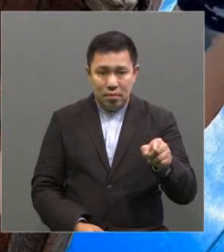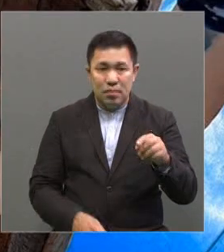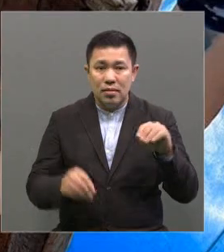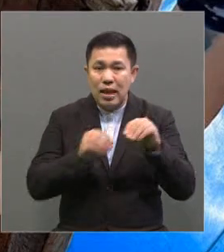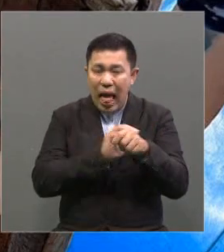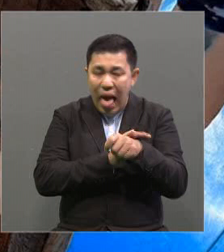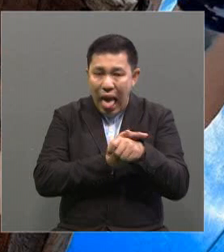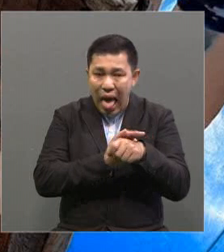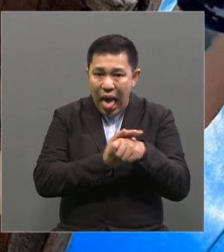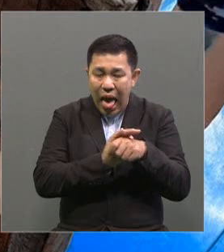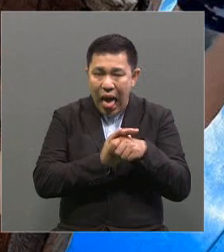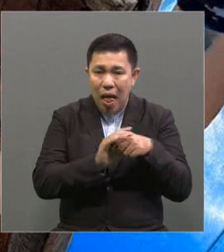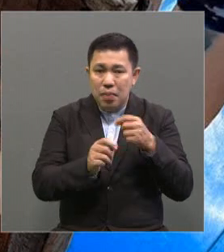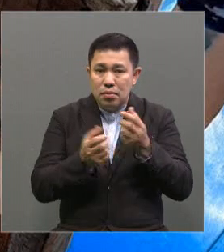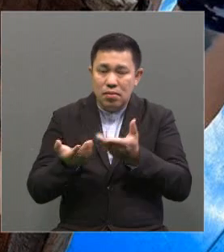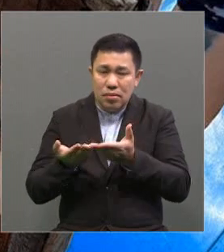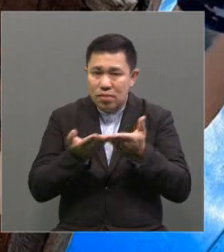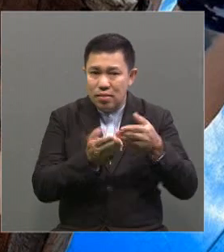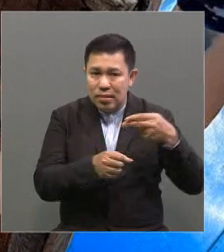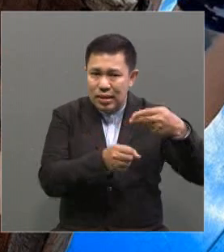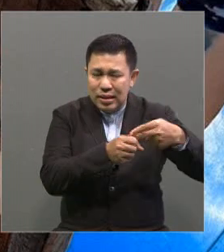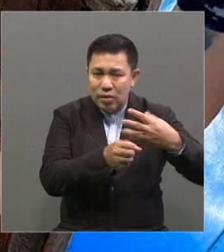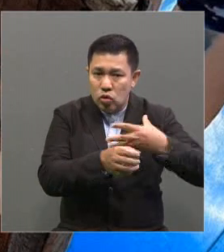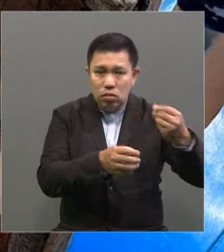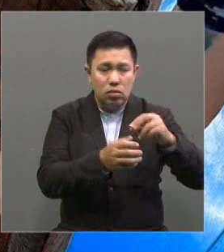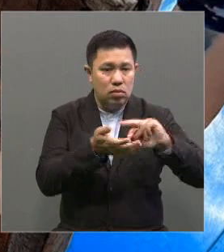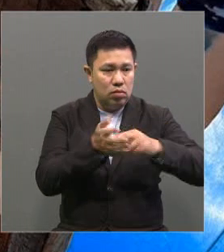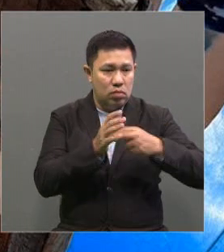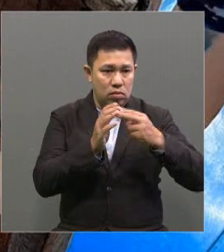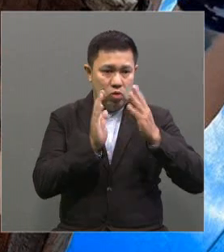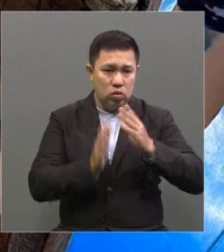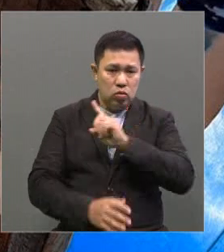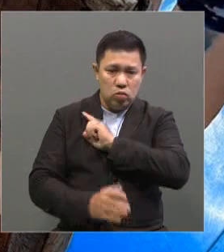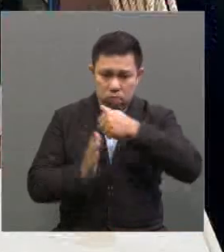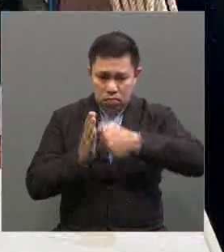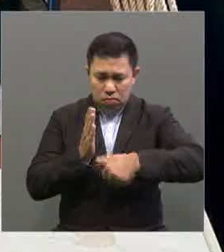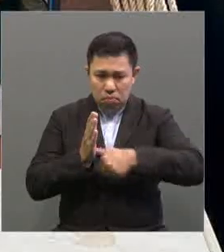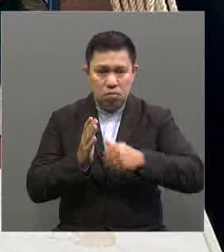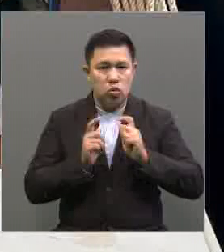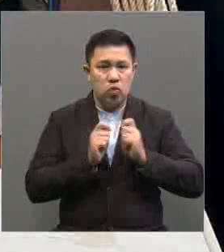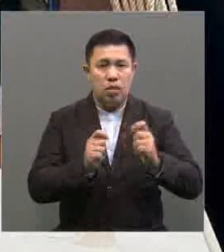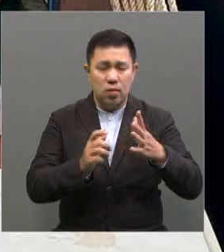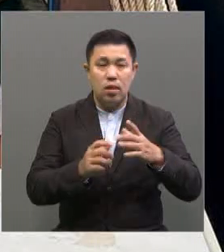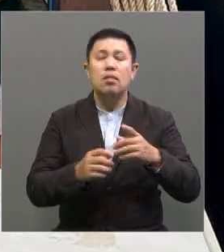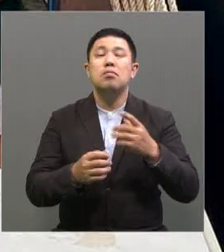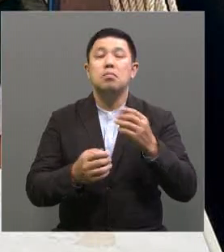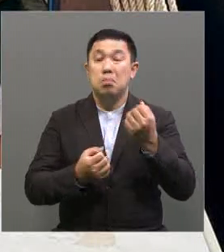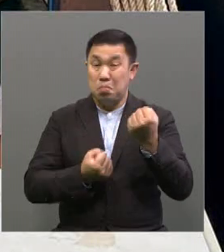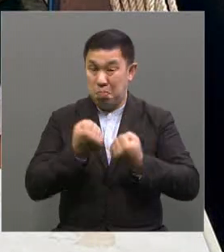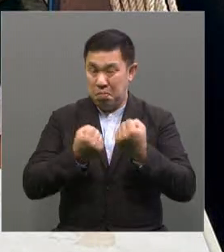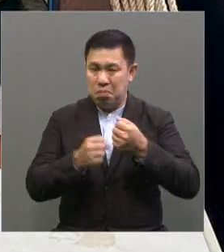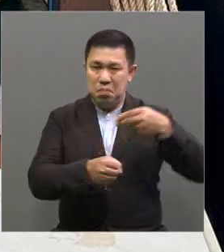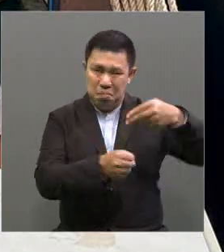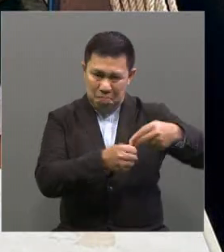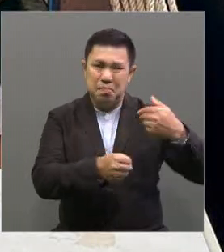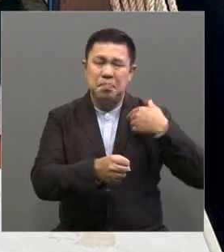แอบขนถ่ายขึ้นให้กับเรืออื่นโดยที่ไม่ได้รับอนุญาตจากเจ้าหน้าที่ศุลกากรบางทีก็เอาขึ้นมาขายบนฝั่งบนบกเลยนะ